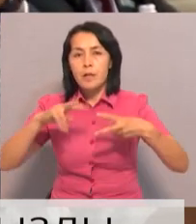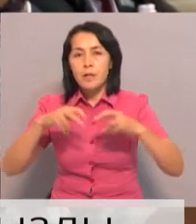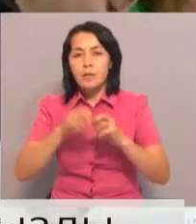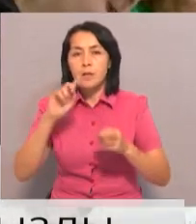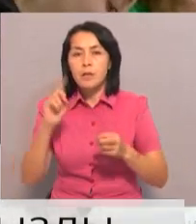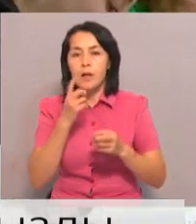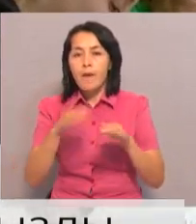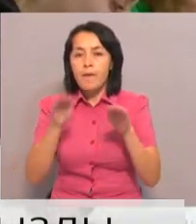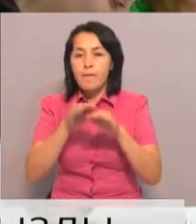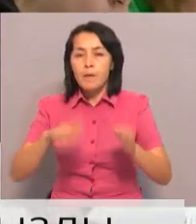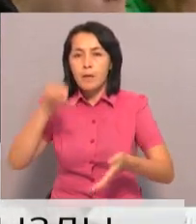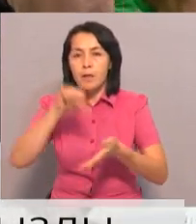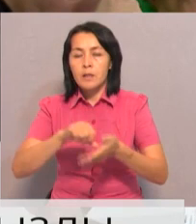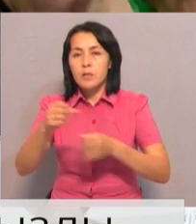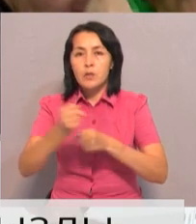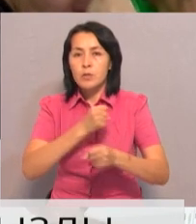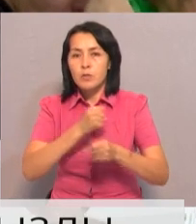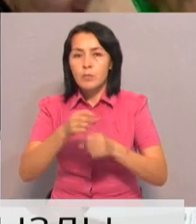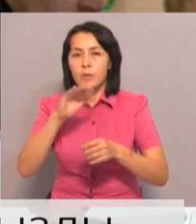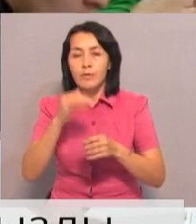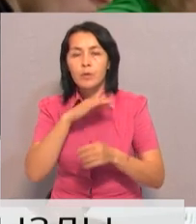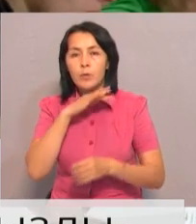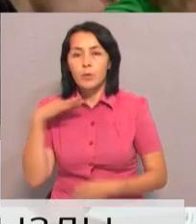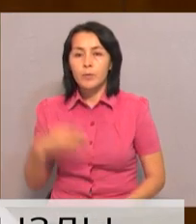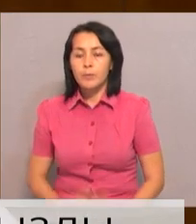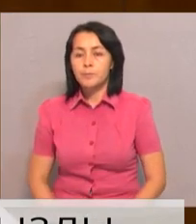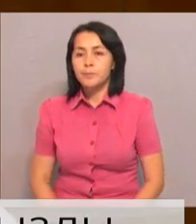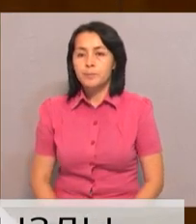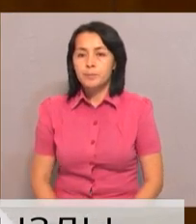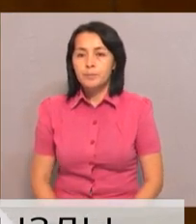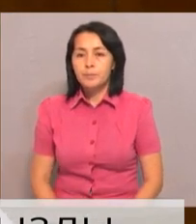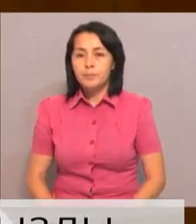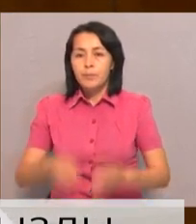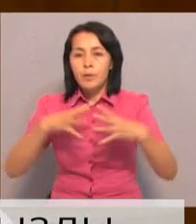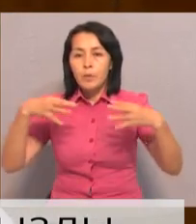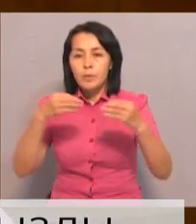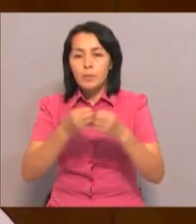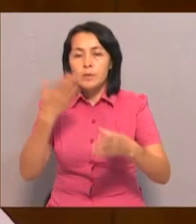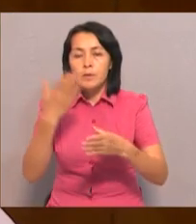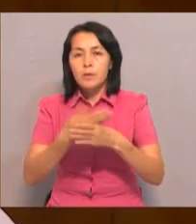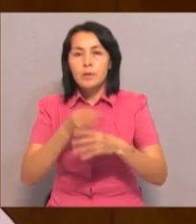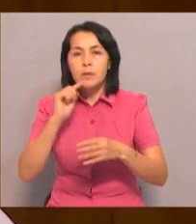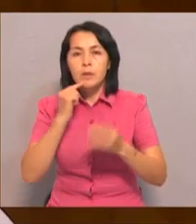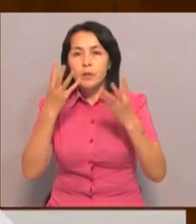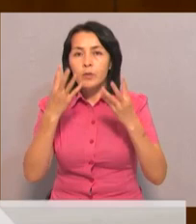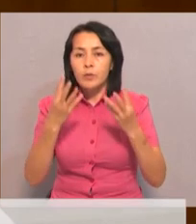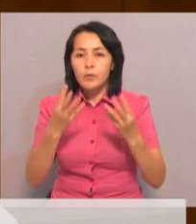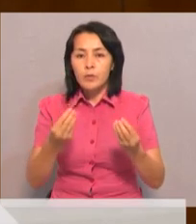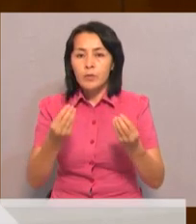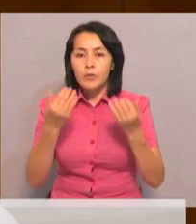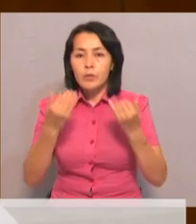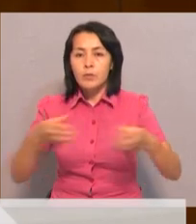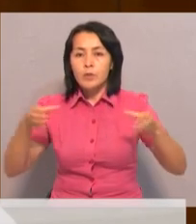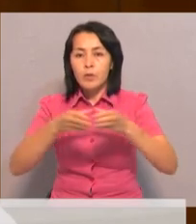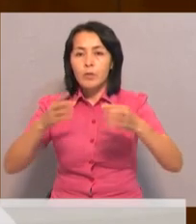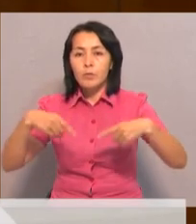мәселенің бірі балаларға қатысты зорлық-зомбылық фактілерінің көбеюі. Отбасыларға көмек көрсететін, қиын жағдайдан шығаратын инфрақұрылымды